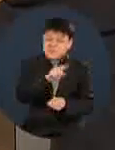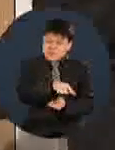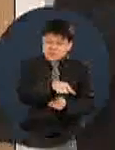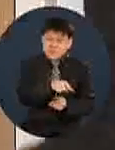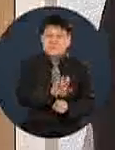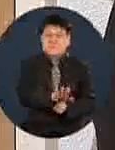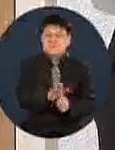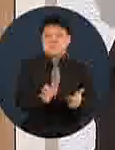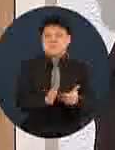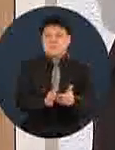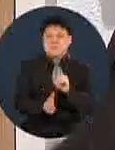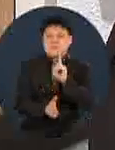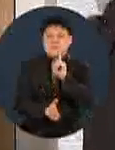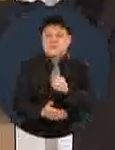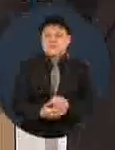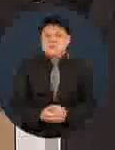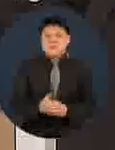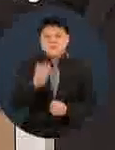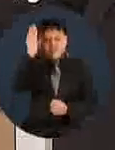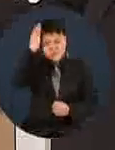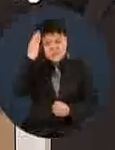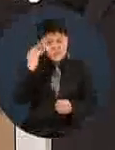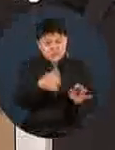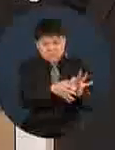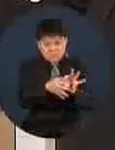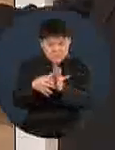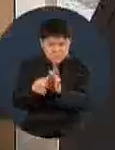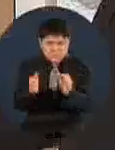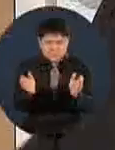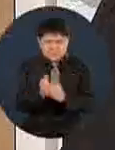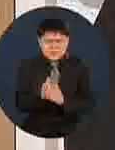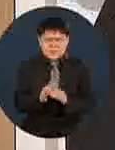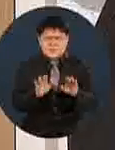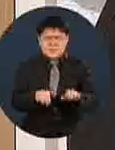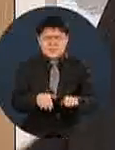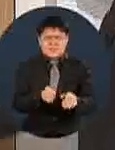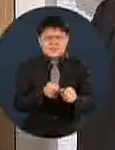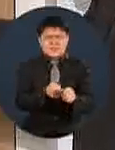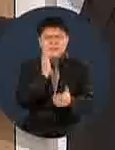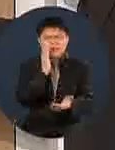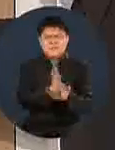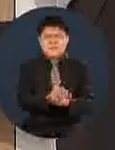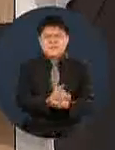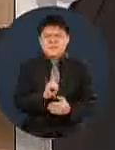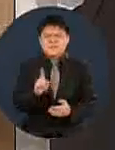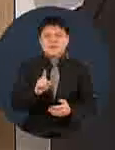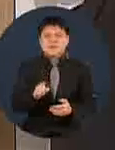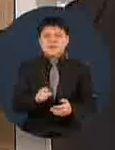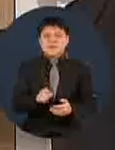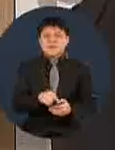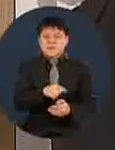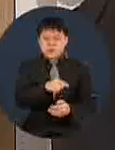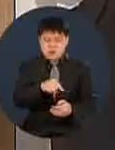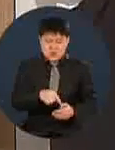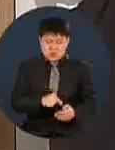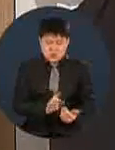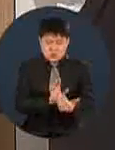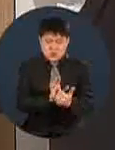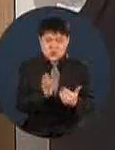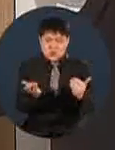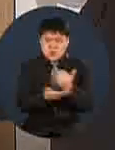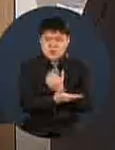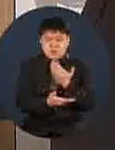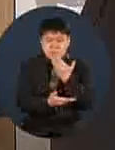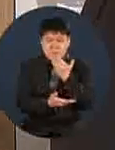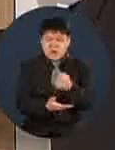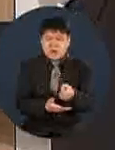늘고 말았어요. 이때는 흙도 두텁게 이었습니다만 네. 지금은 안 받고 여기 나와서 막고 끊어도 몰아버리거나